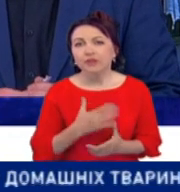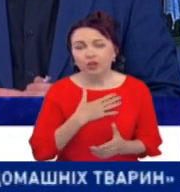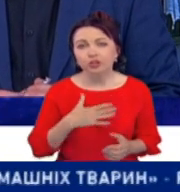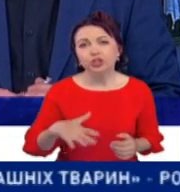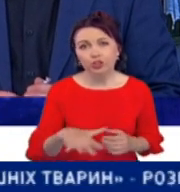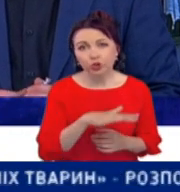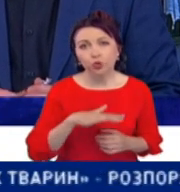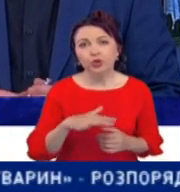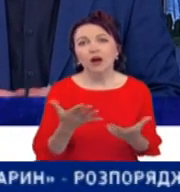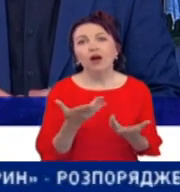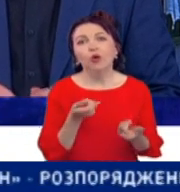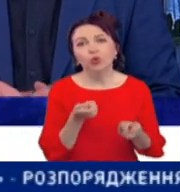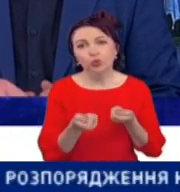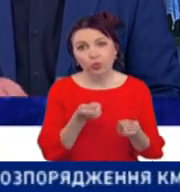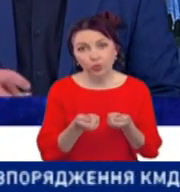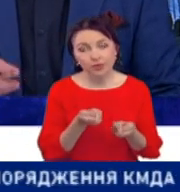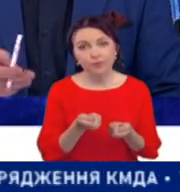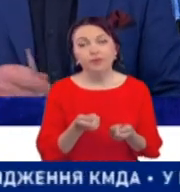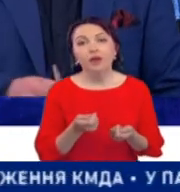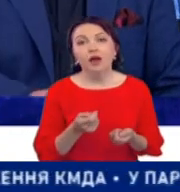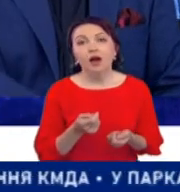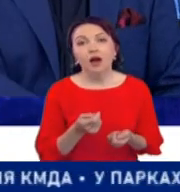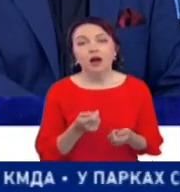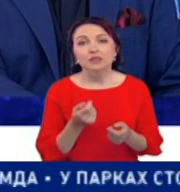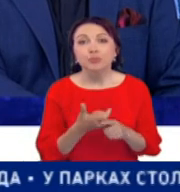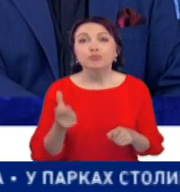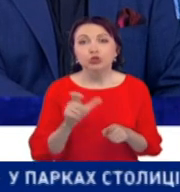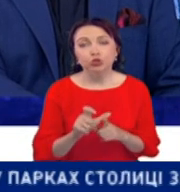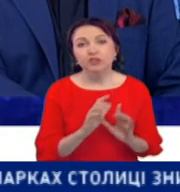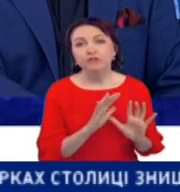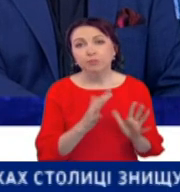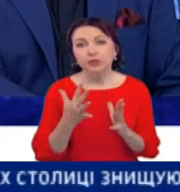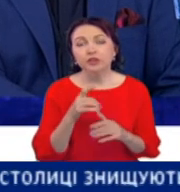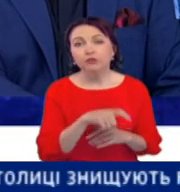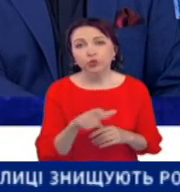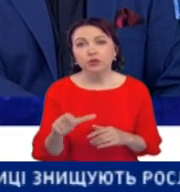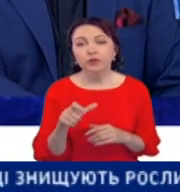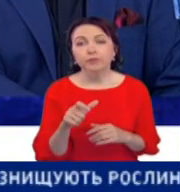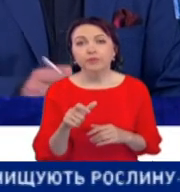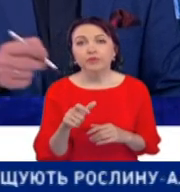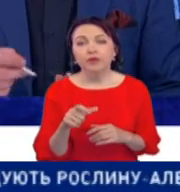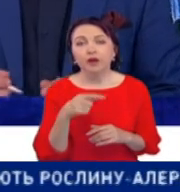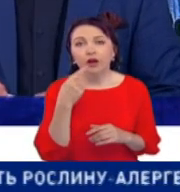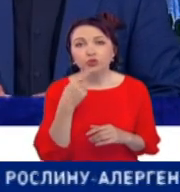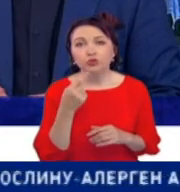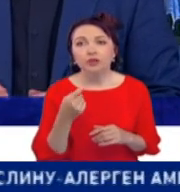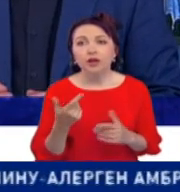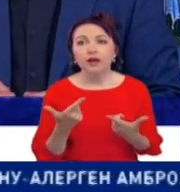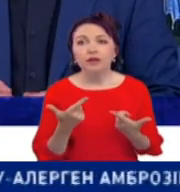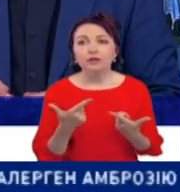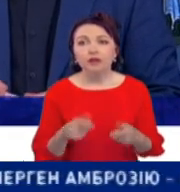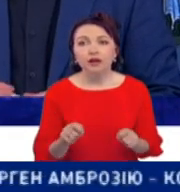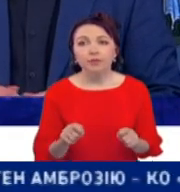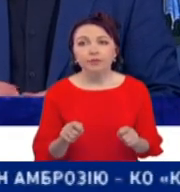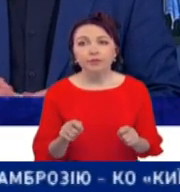території, яка контролюється. Але це в більшості випадків люди кажуть на тих територіях, де війна їх, скажімо